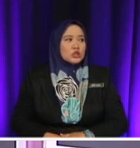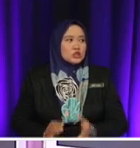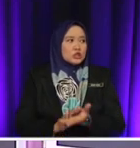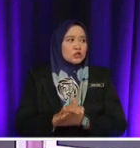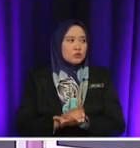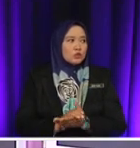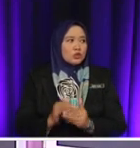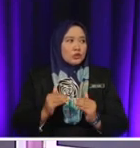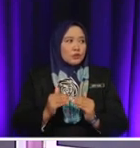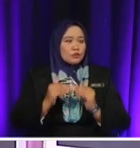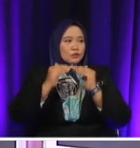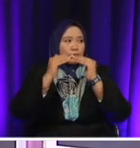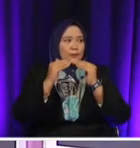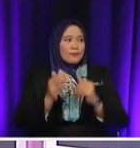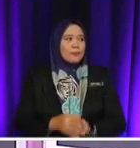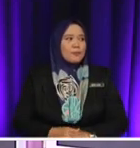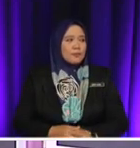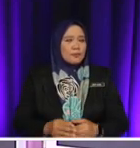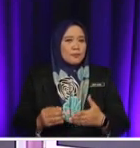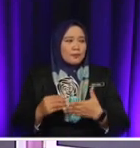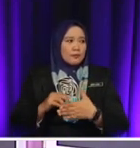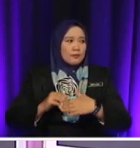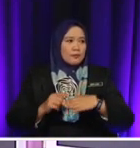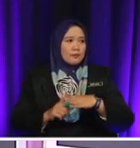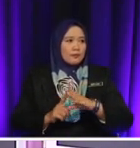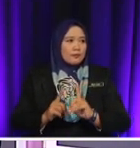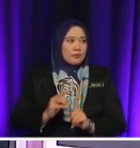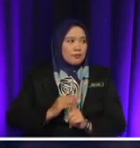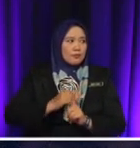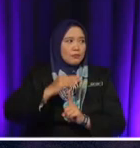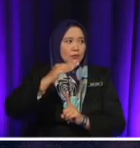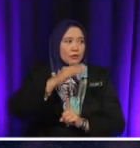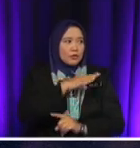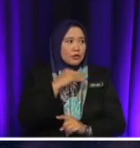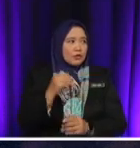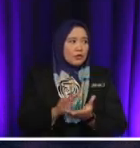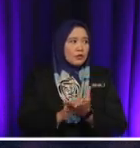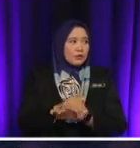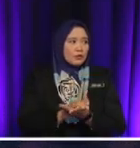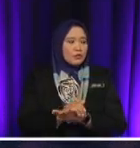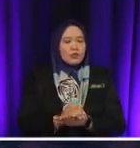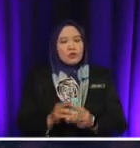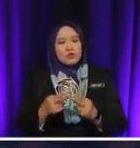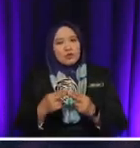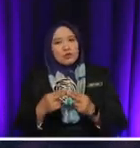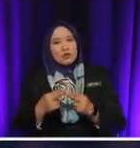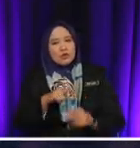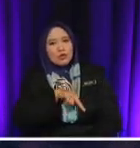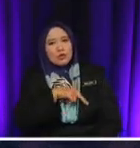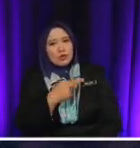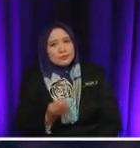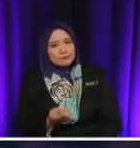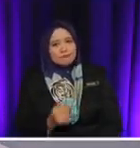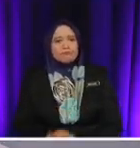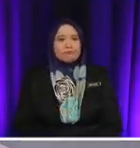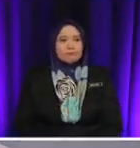lebih mudah dan makah tadi dapat diplehi dengan makahik itulah dia perkongsan untuk kertas bahag prod dan juga